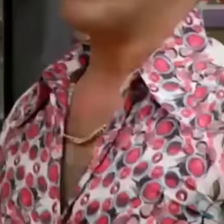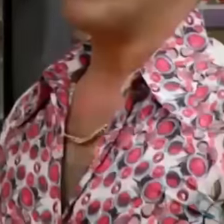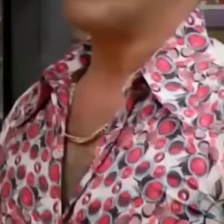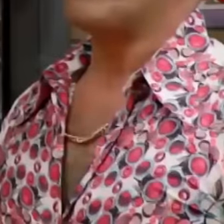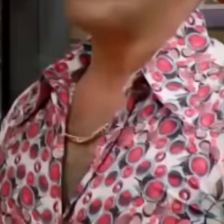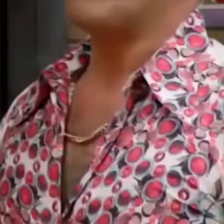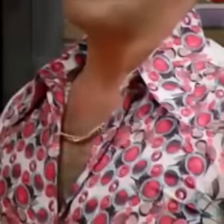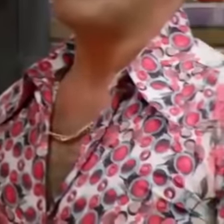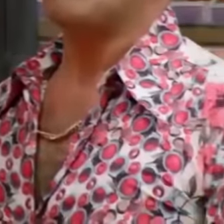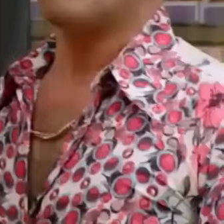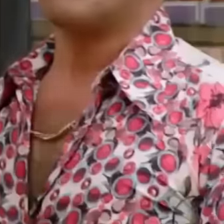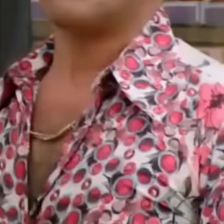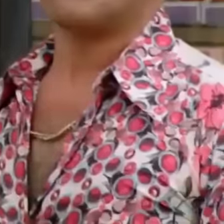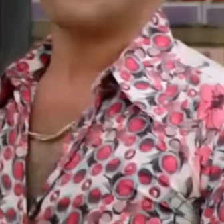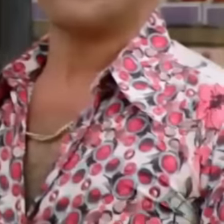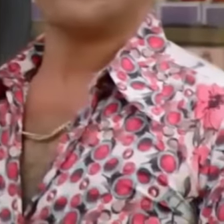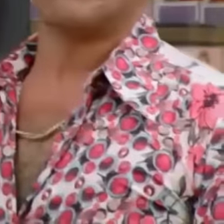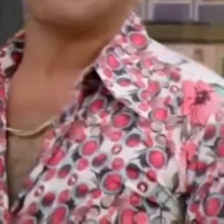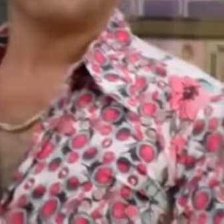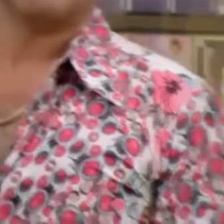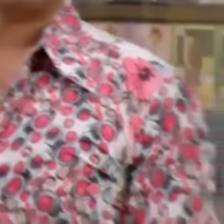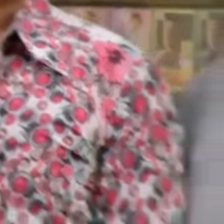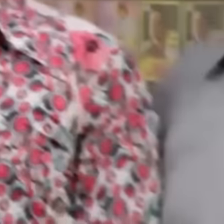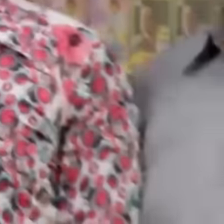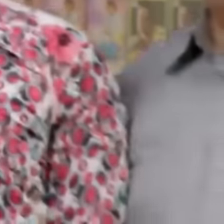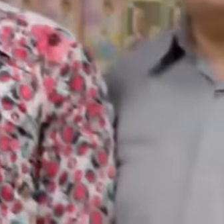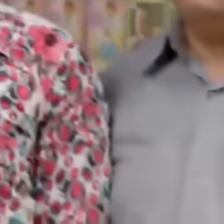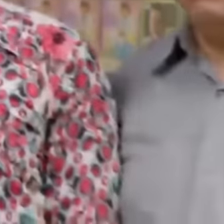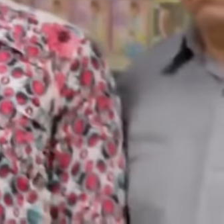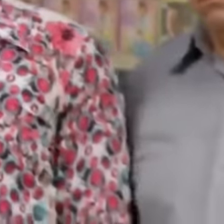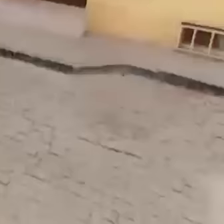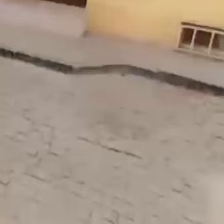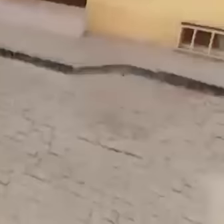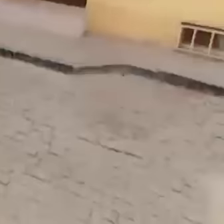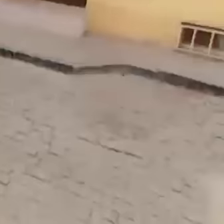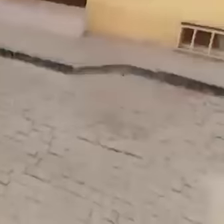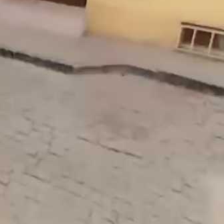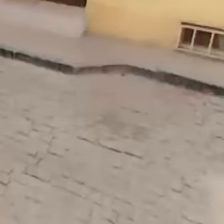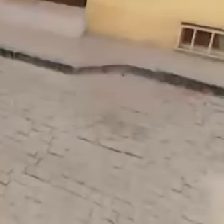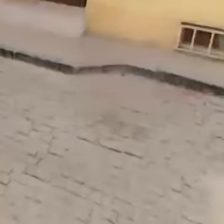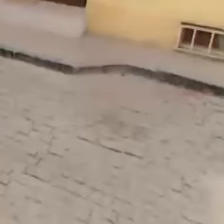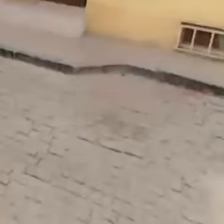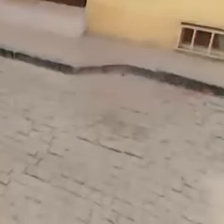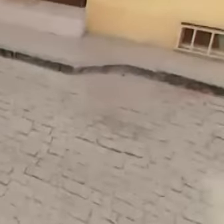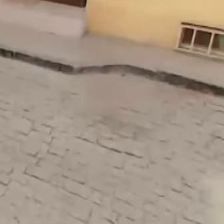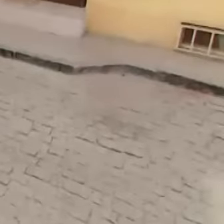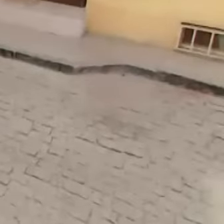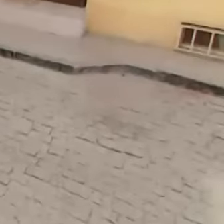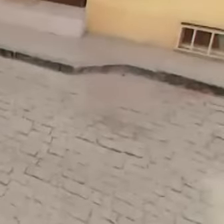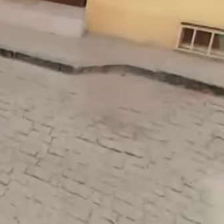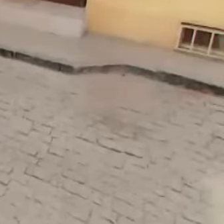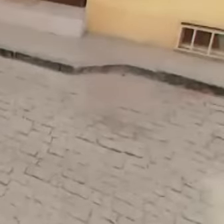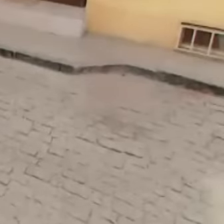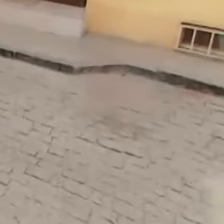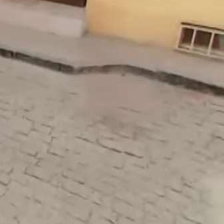Niyazi ile Ergun'a ters ters bakarak ellerini arkasında kavuşturup gevşemiş bir halde pastaneye yöneldi. Ergun ve Niyazi ne olmuş buna